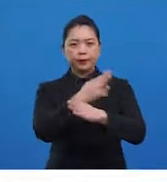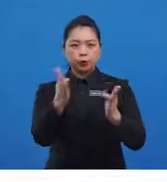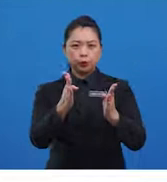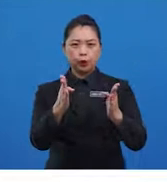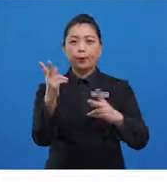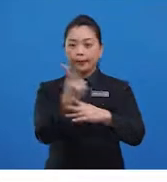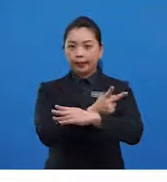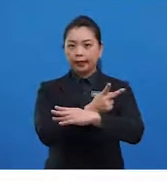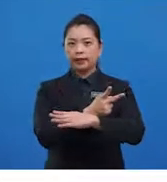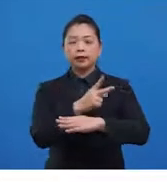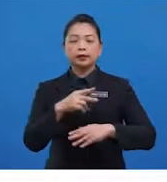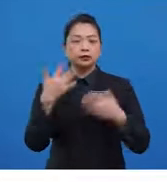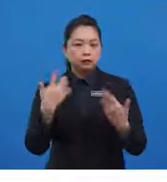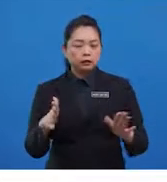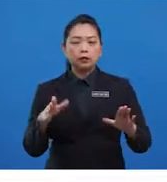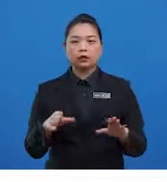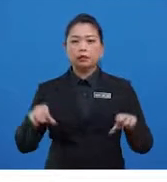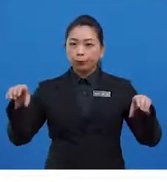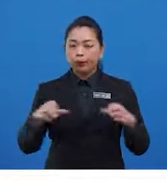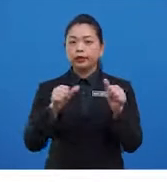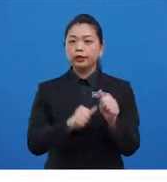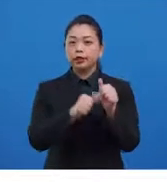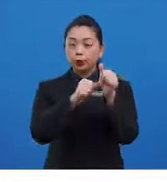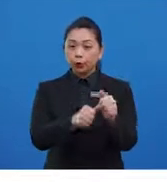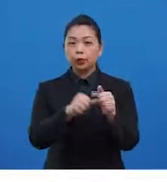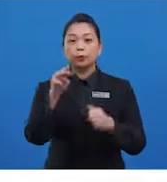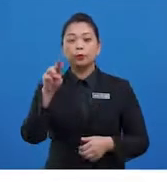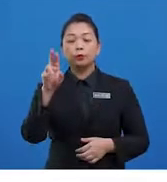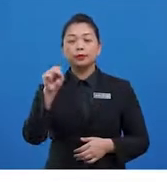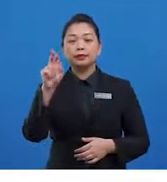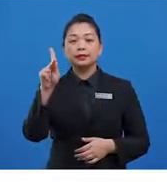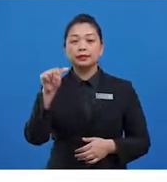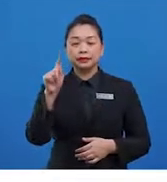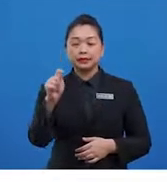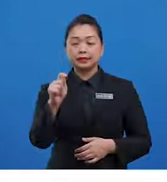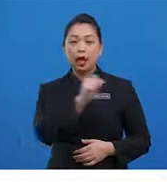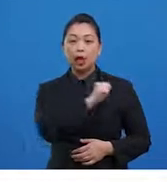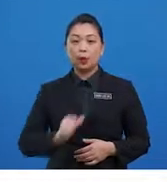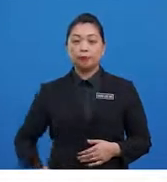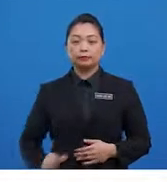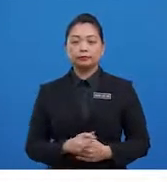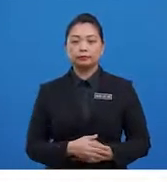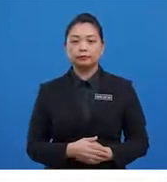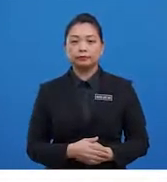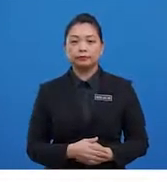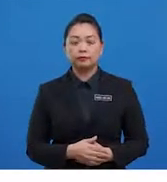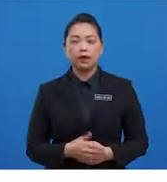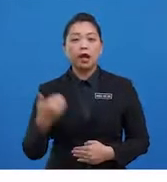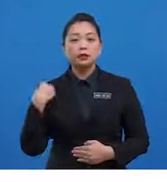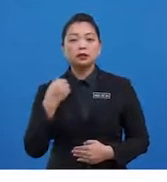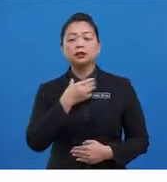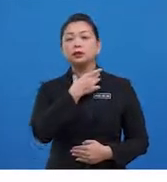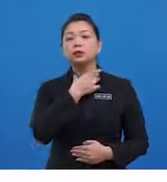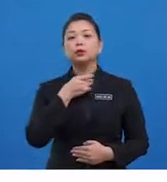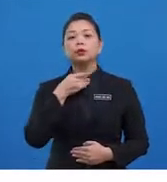ini telah diolah berdasarkan muskat Yang di-Pertuan Agong. Terdapat bahagian kola